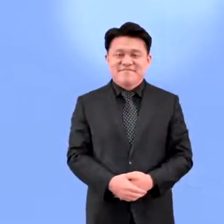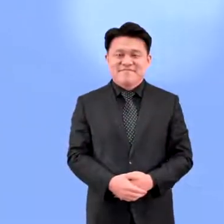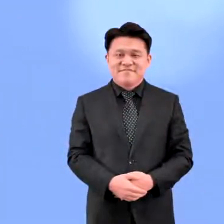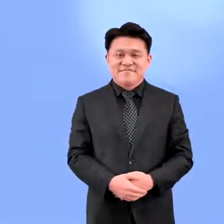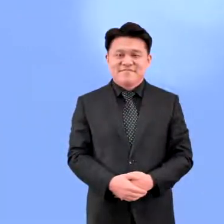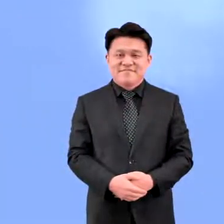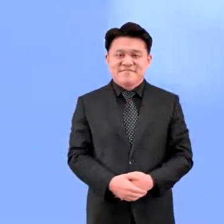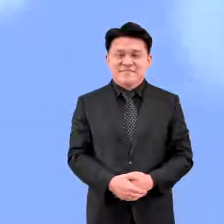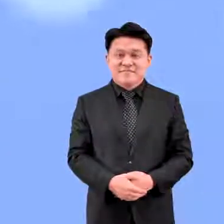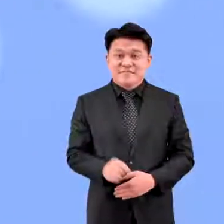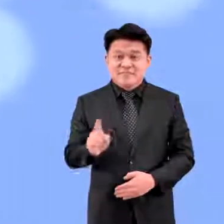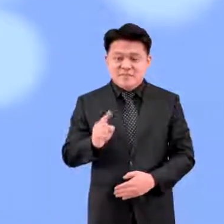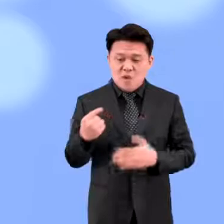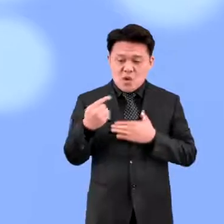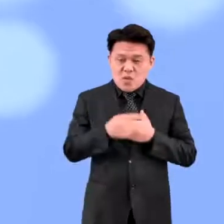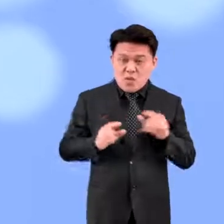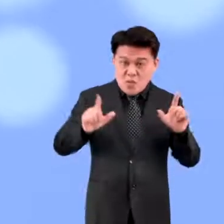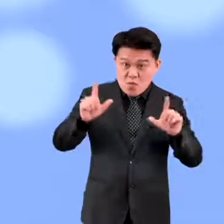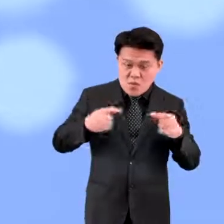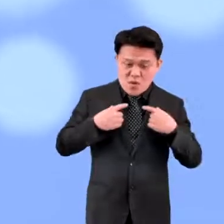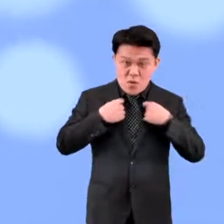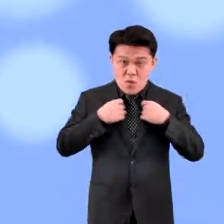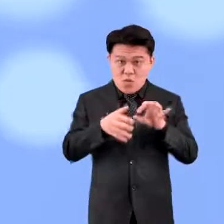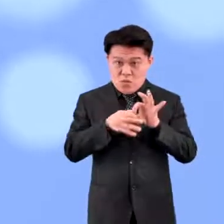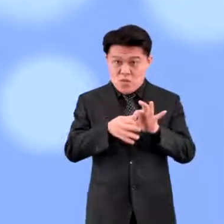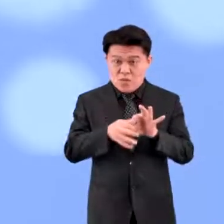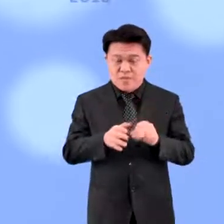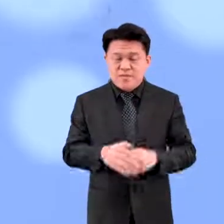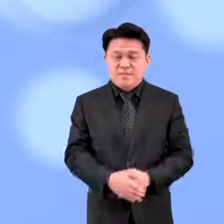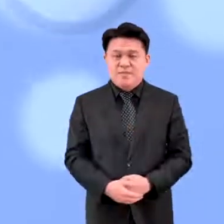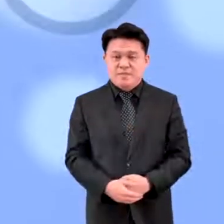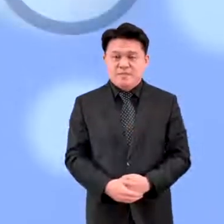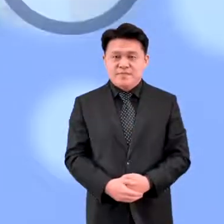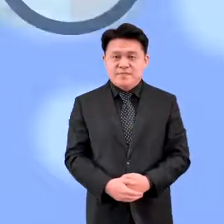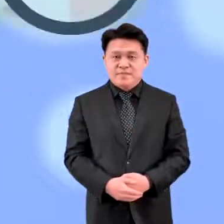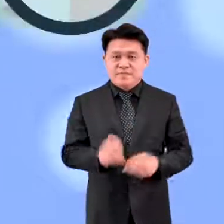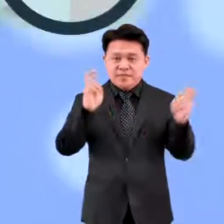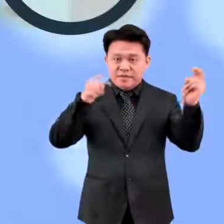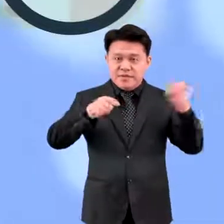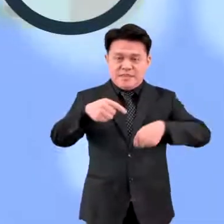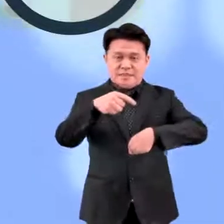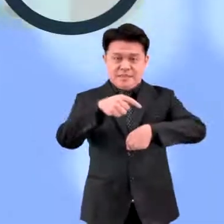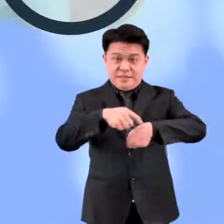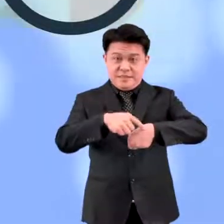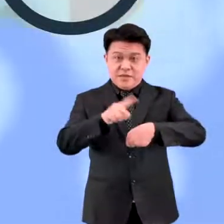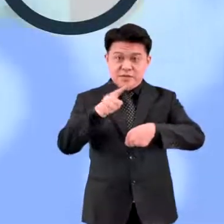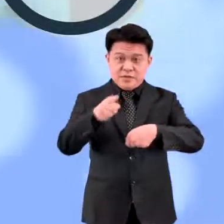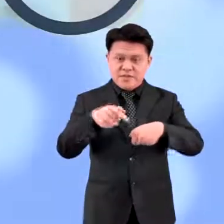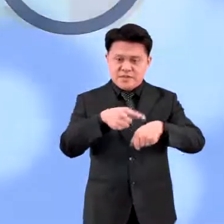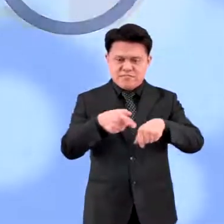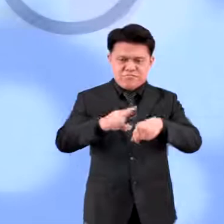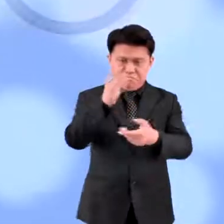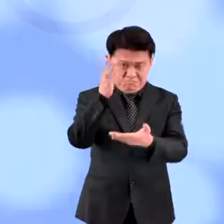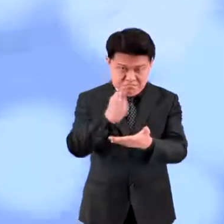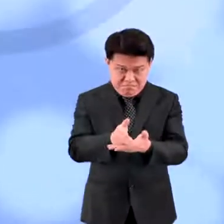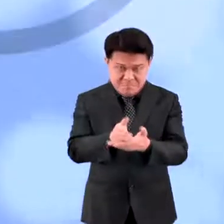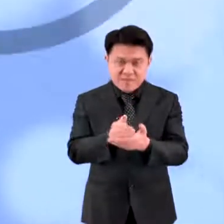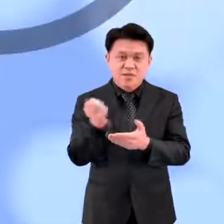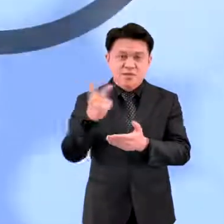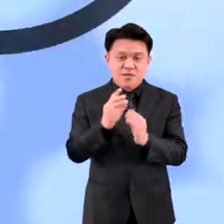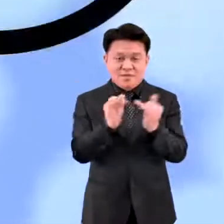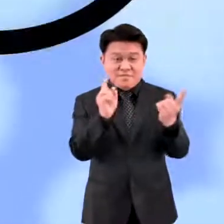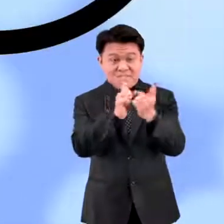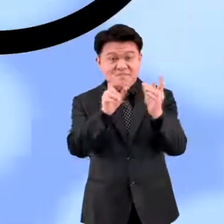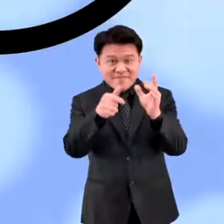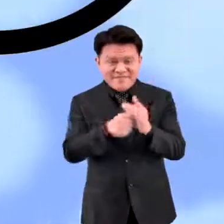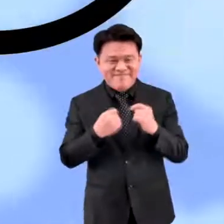말씀드리겠습니다. 먼저 자세와 복장에 대한 내용입니다. 출퇴근 시간을 잘 지킵니다.